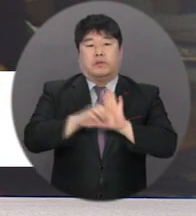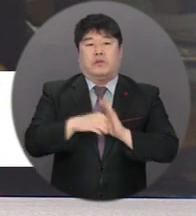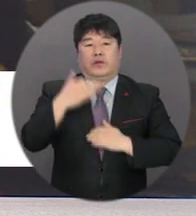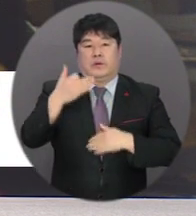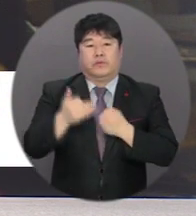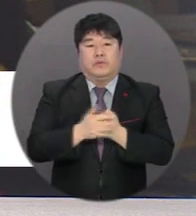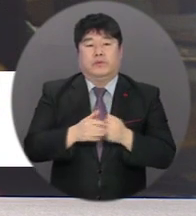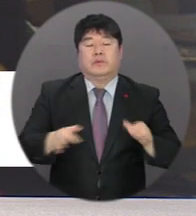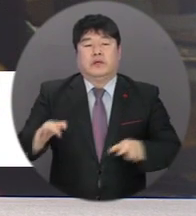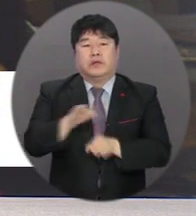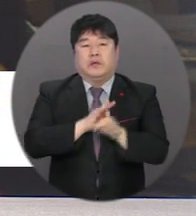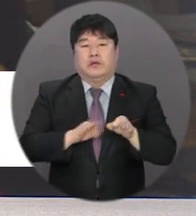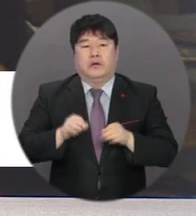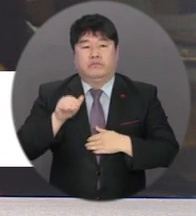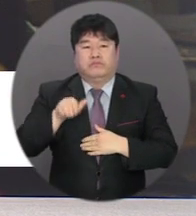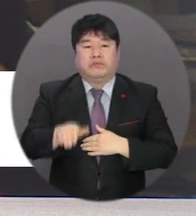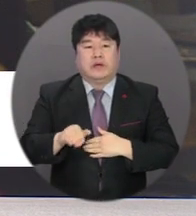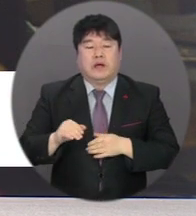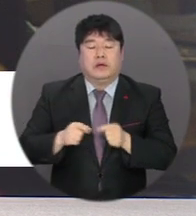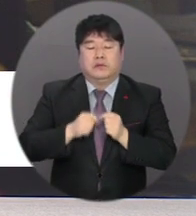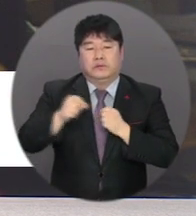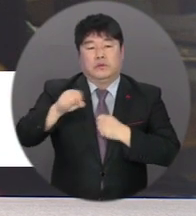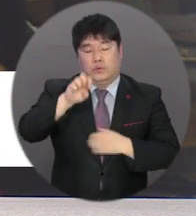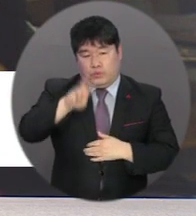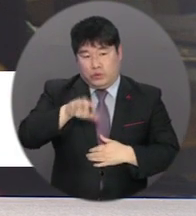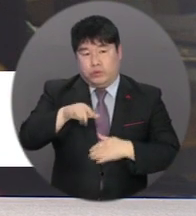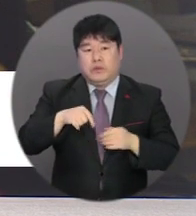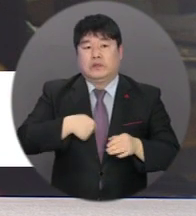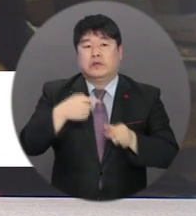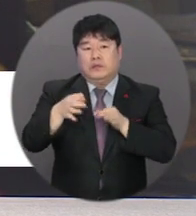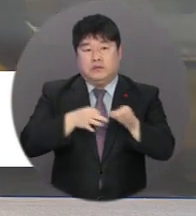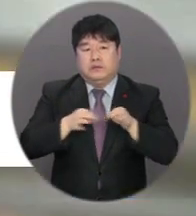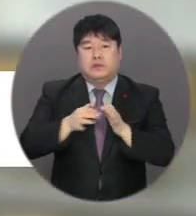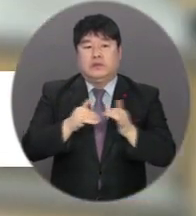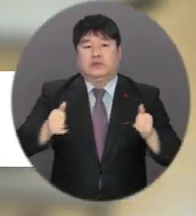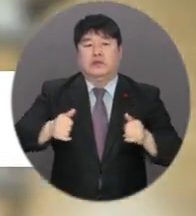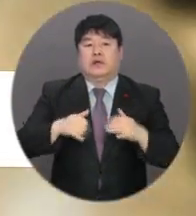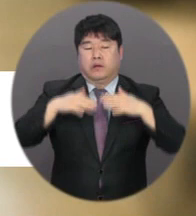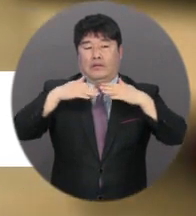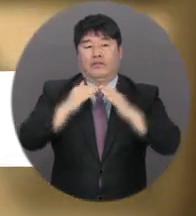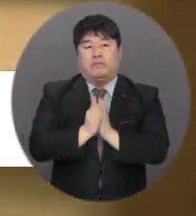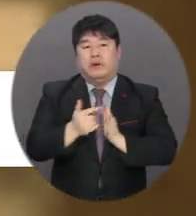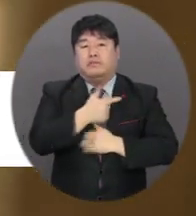코로나19로 인한 경기 침체가 장기화되면서 광주에서도 자영업자의